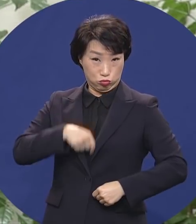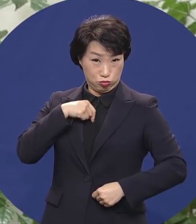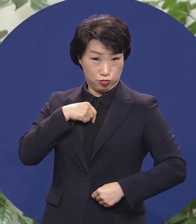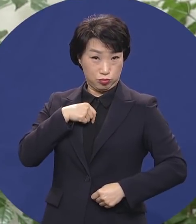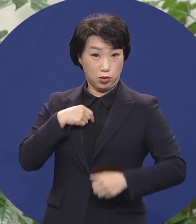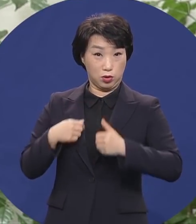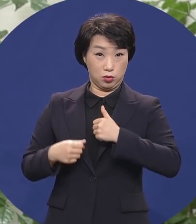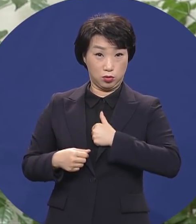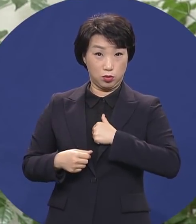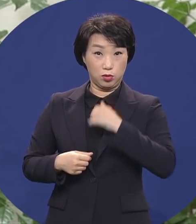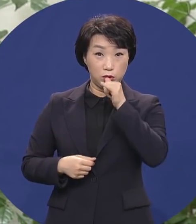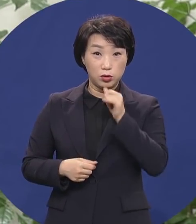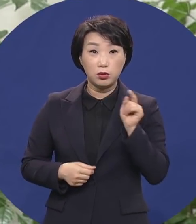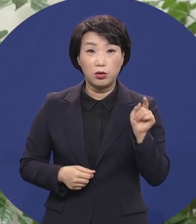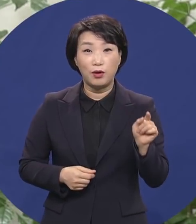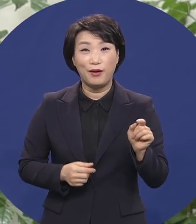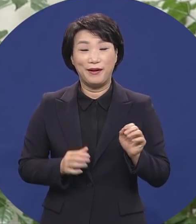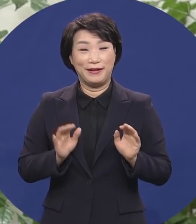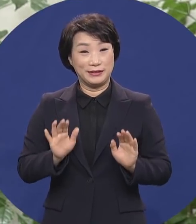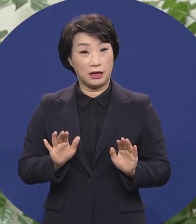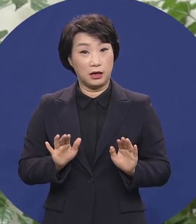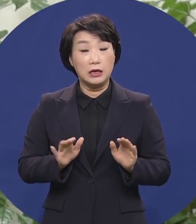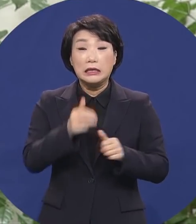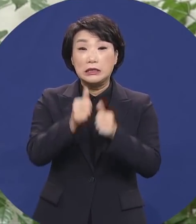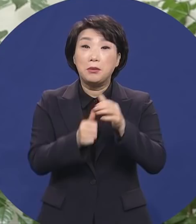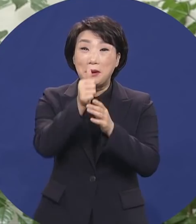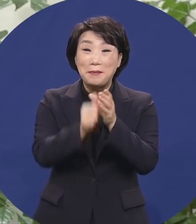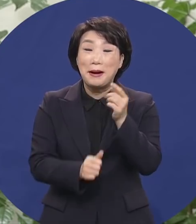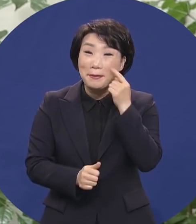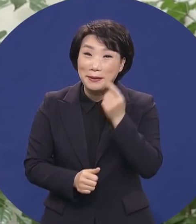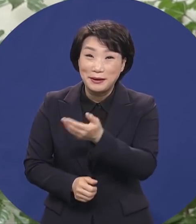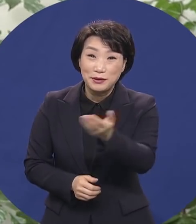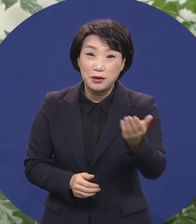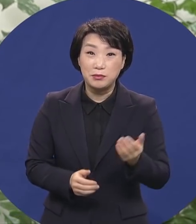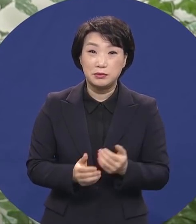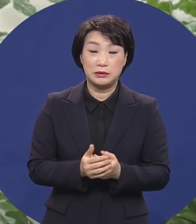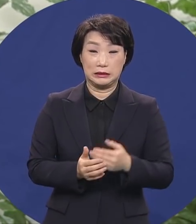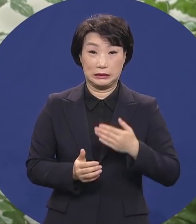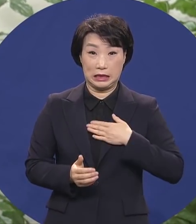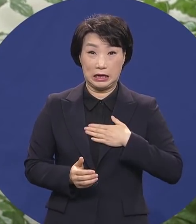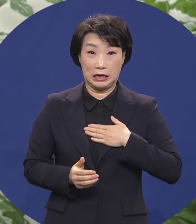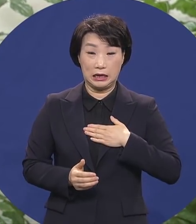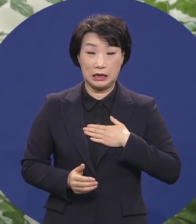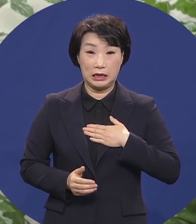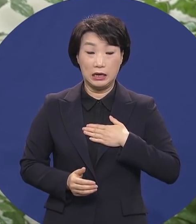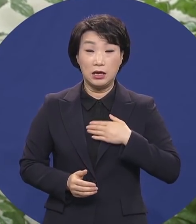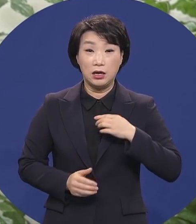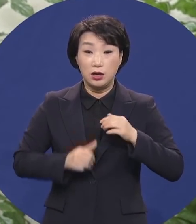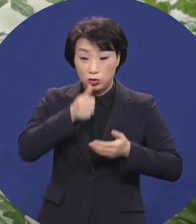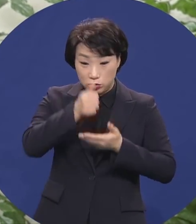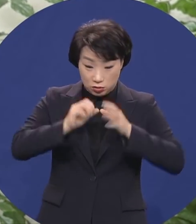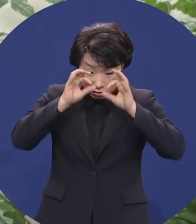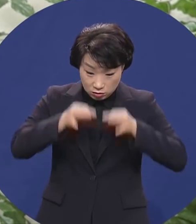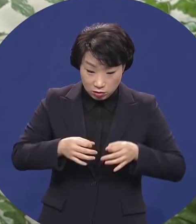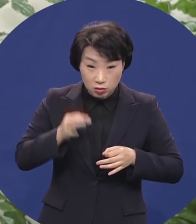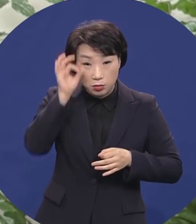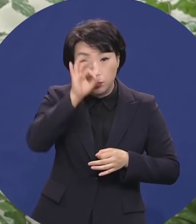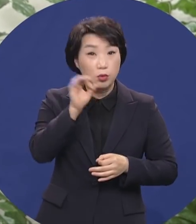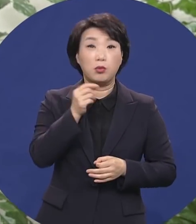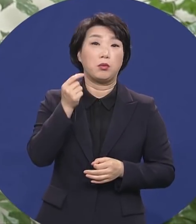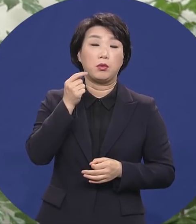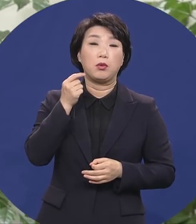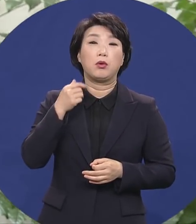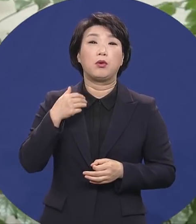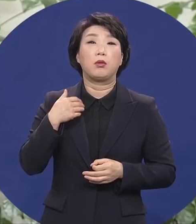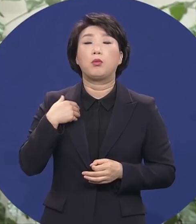의롭습니다. 예, 시험 들면 자기 죄가 안 보여요.